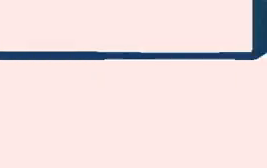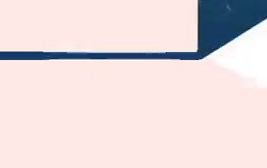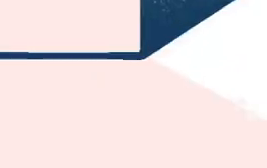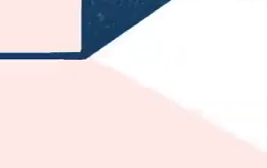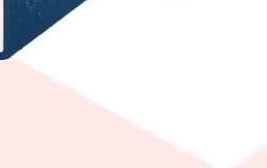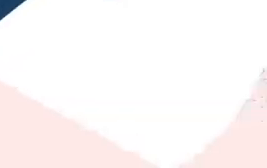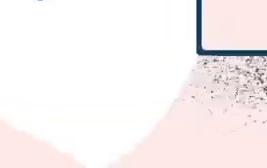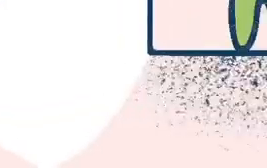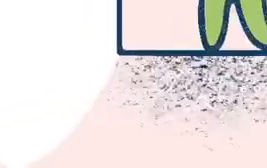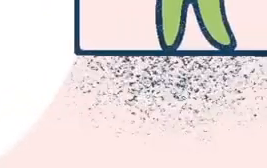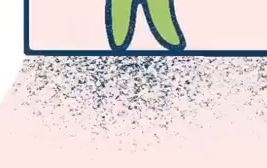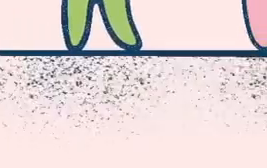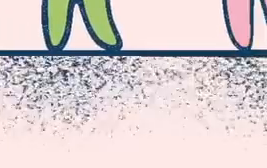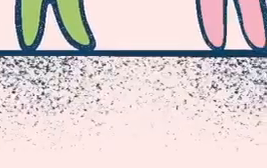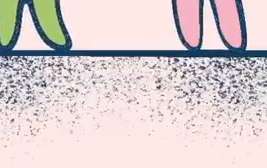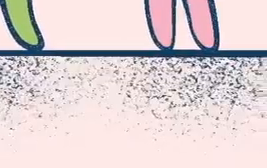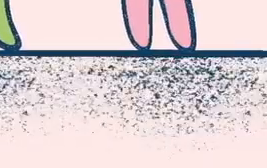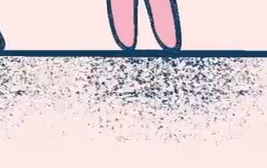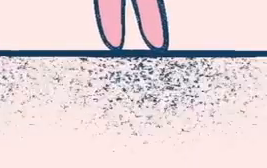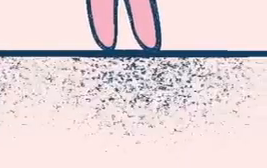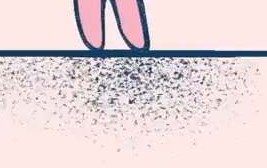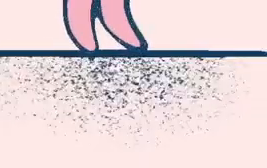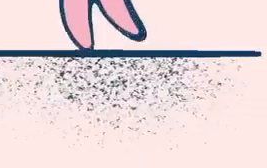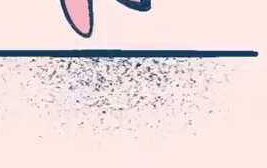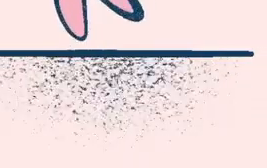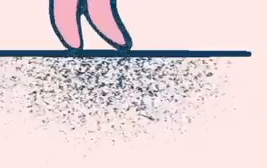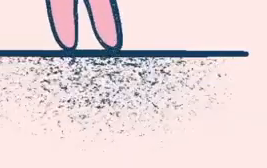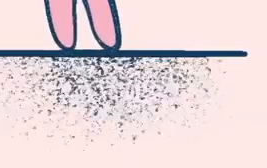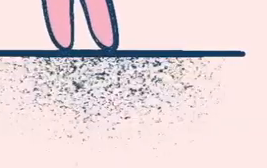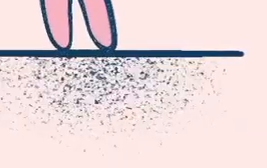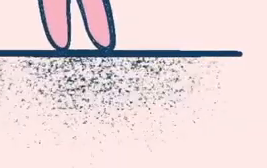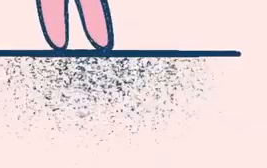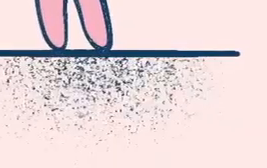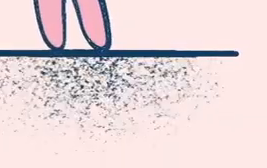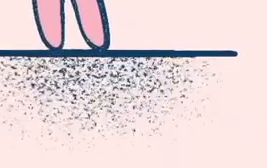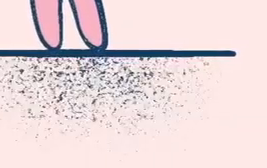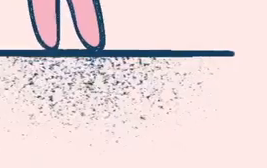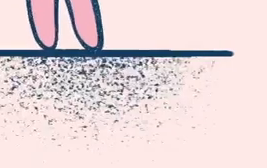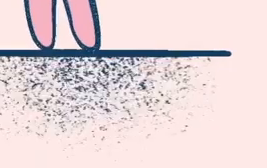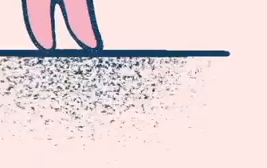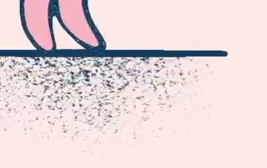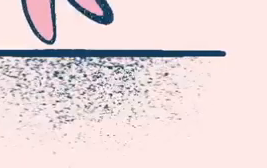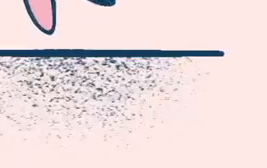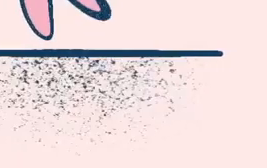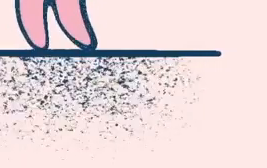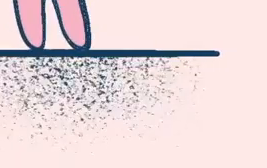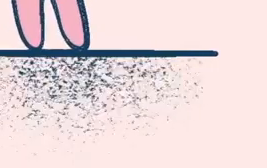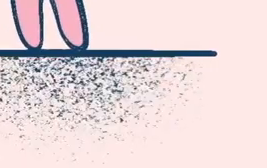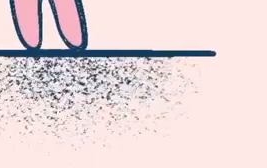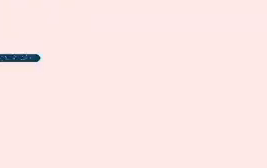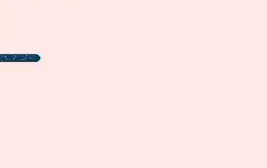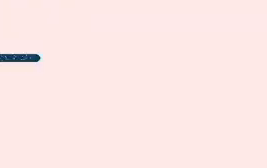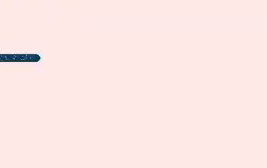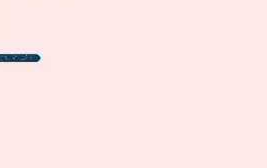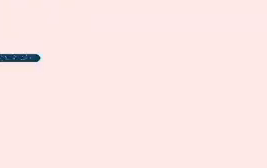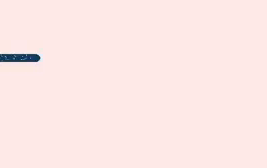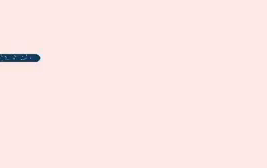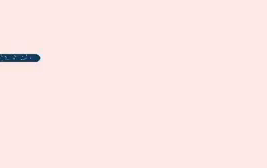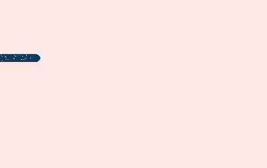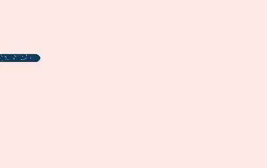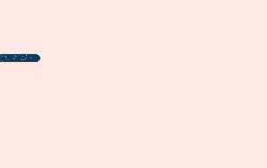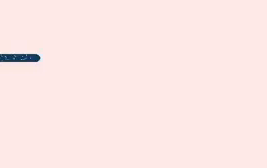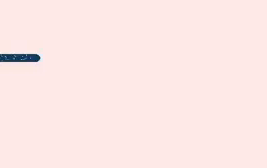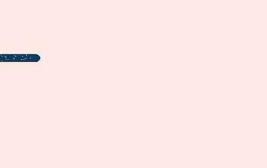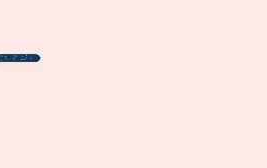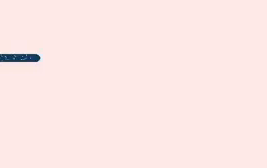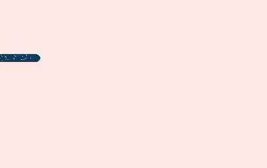Le rapport mondial de suivi sur l'éducation 2020, portant sur l'inclusion et l'éducation, estime que l'éducation